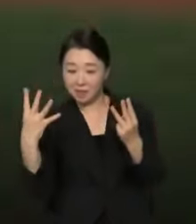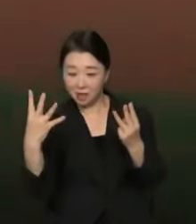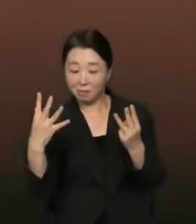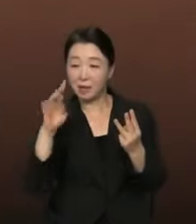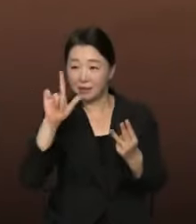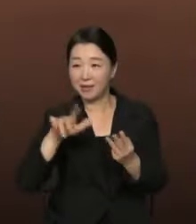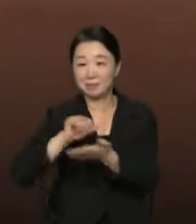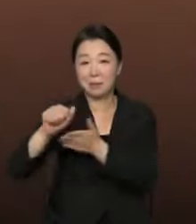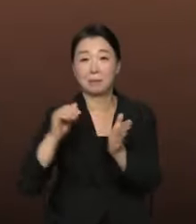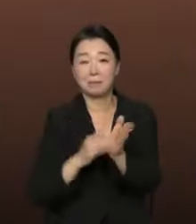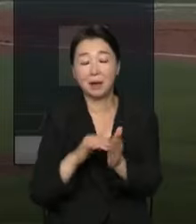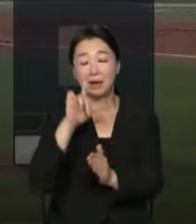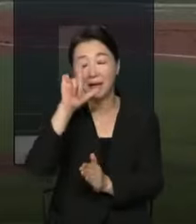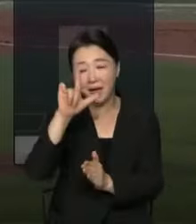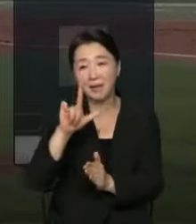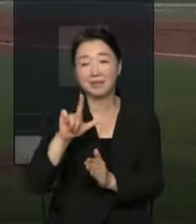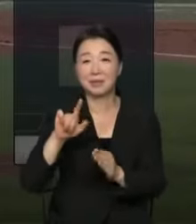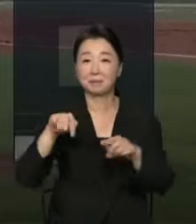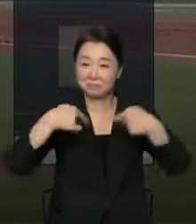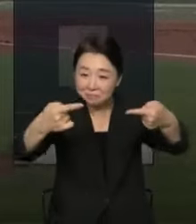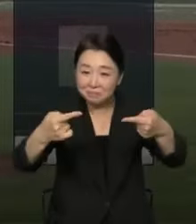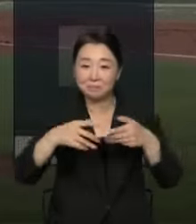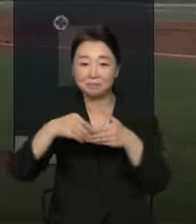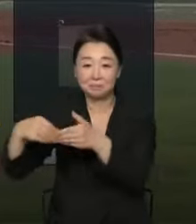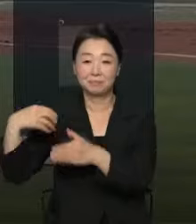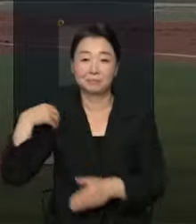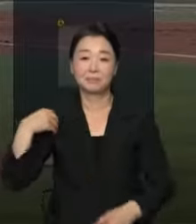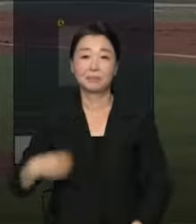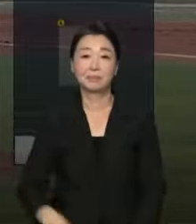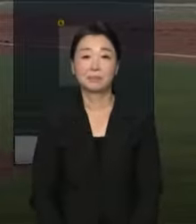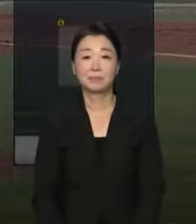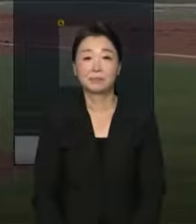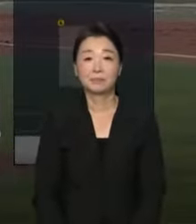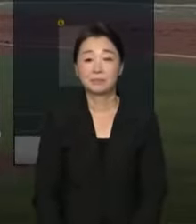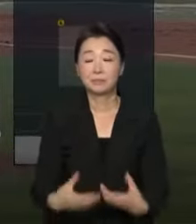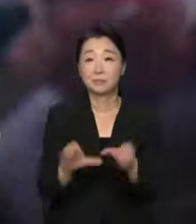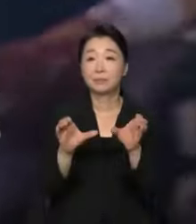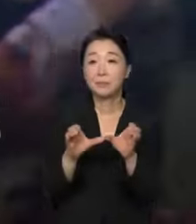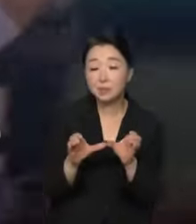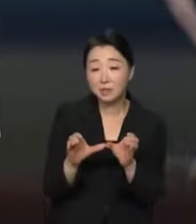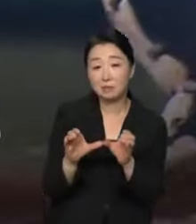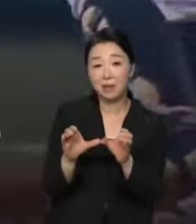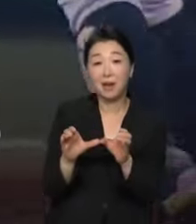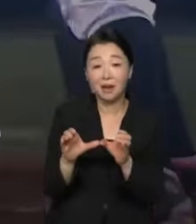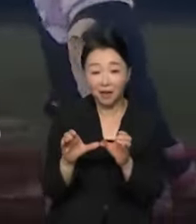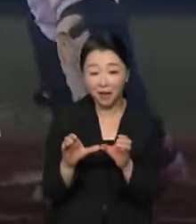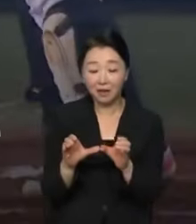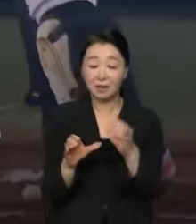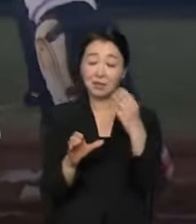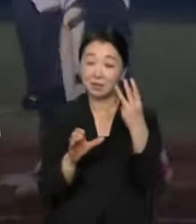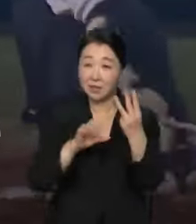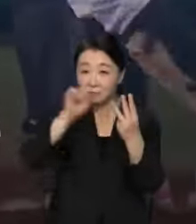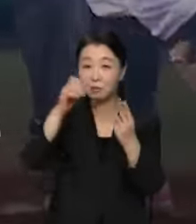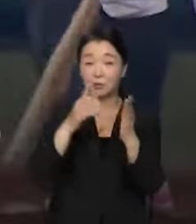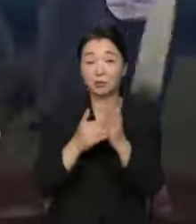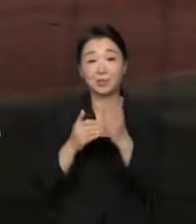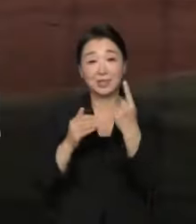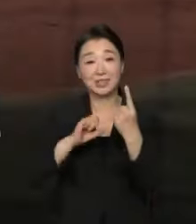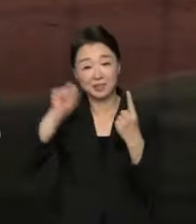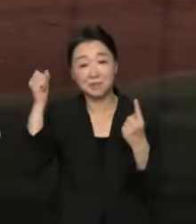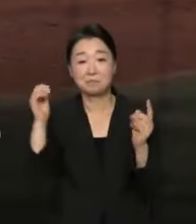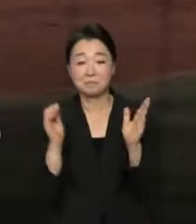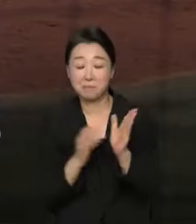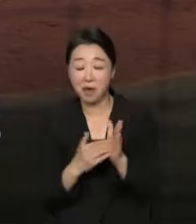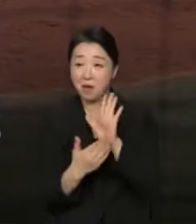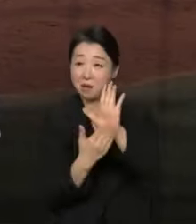타선을 잠재우며 LG의 플레이오프 진출을 이끌었습니다. 팀의 3승 중 2승을 책임지며 방어율 1.59의